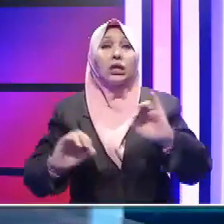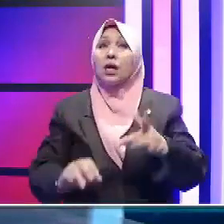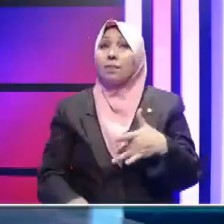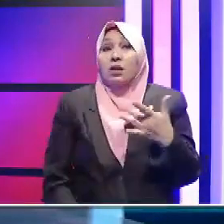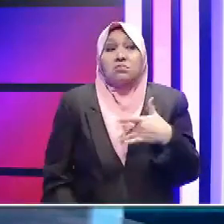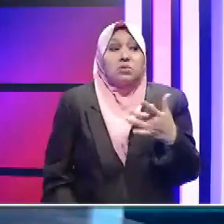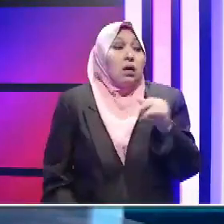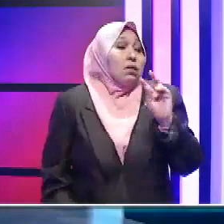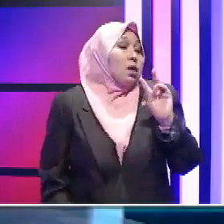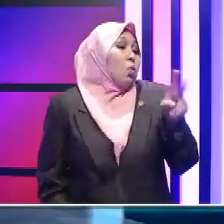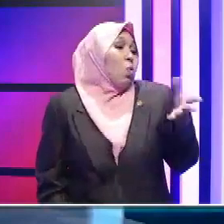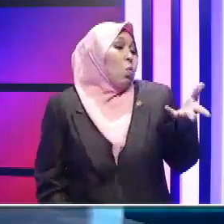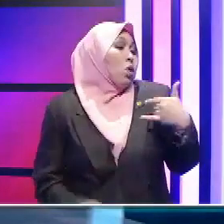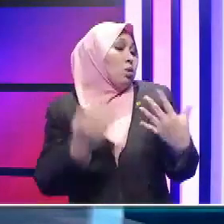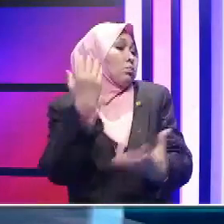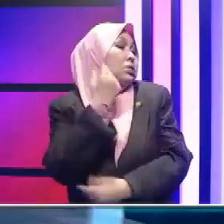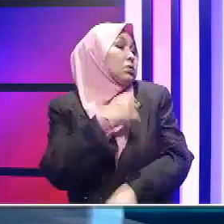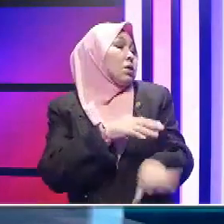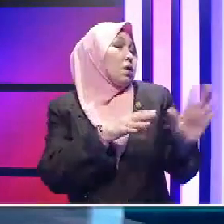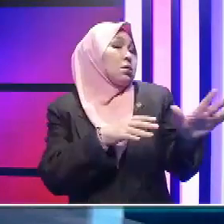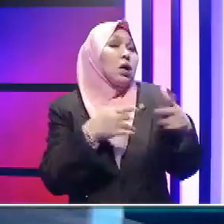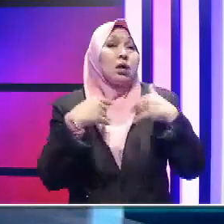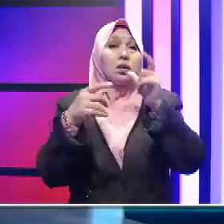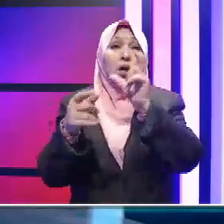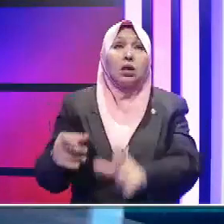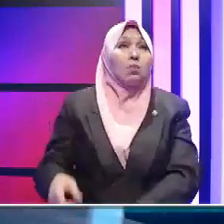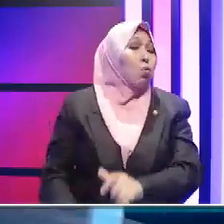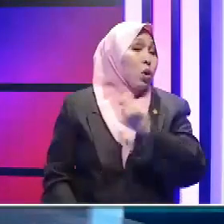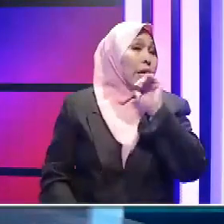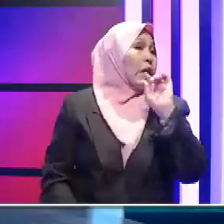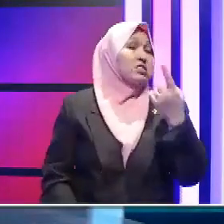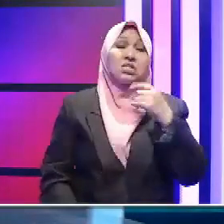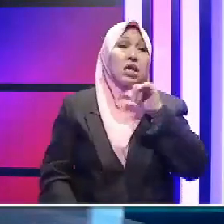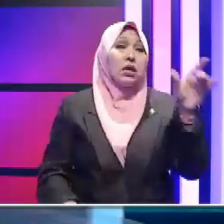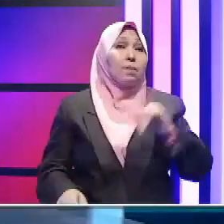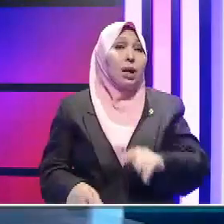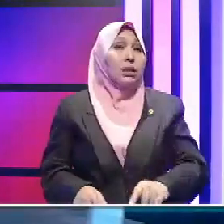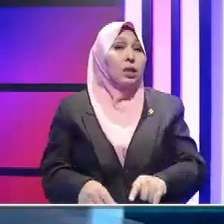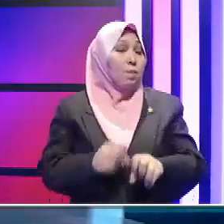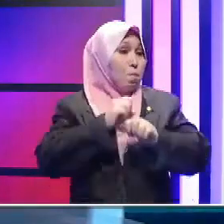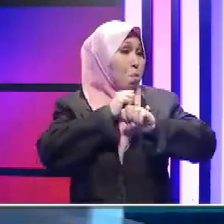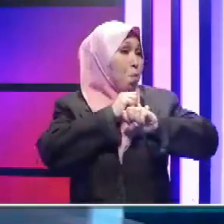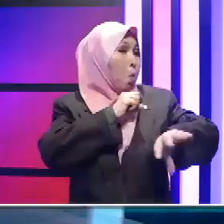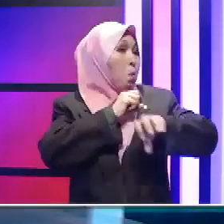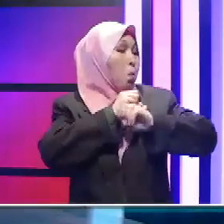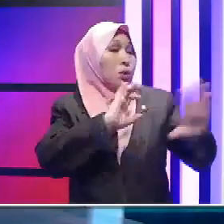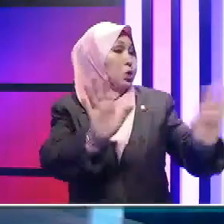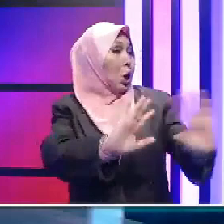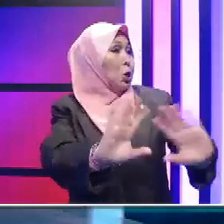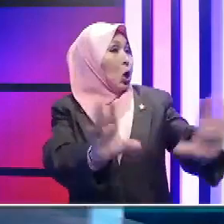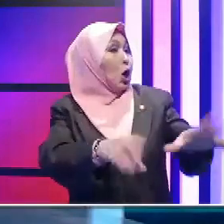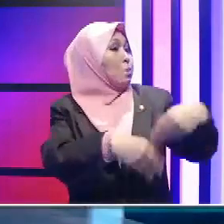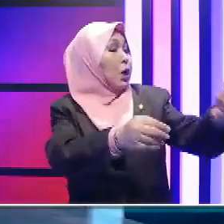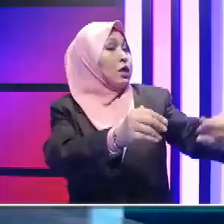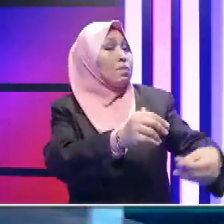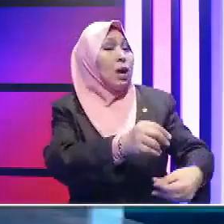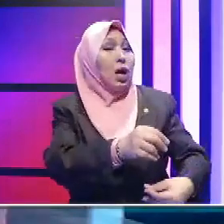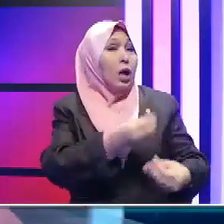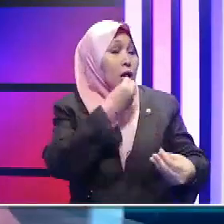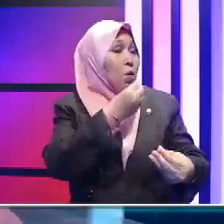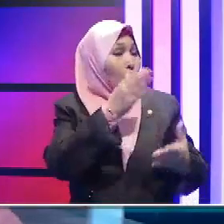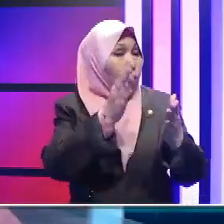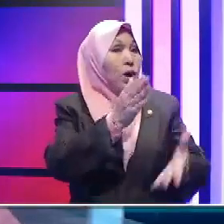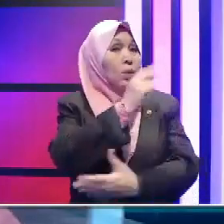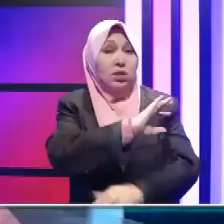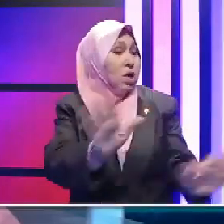pada orang miskin tetapi ada satu orang yang bekas tak ada perasaan pada orang miskin diprovokasi dipromosi pada orang